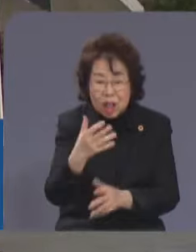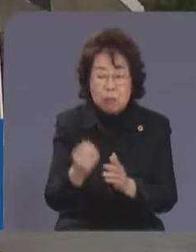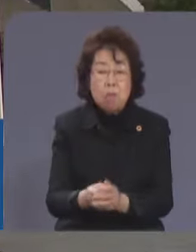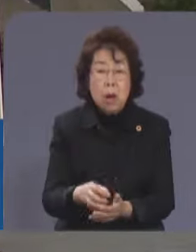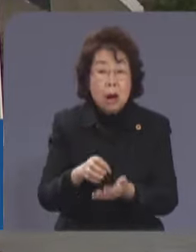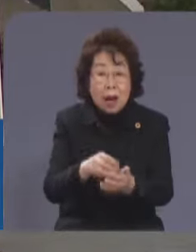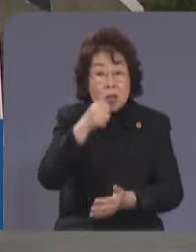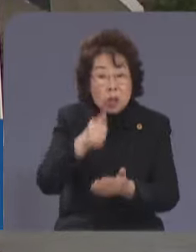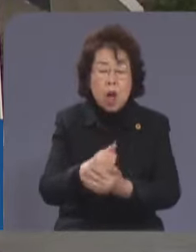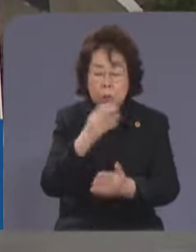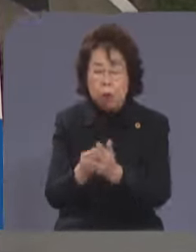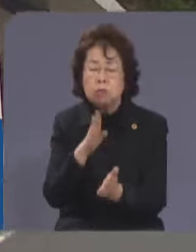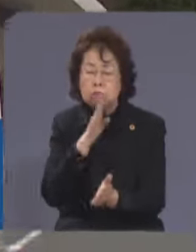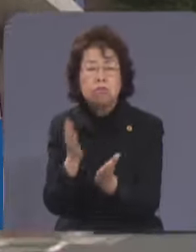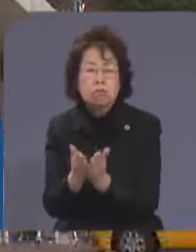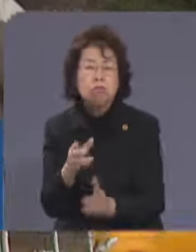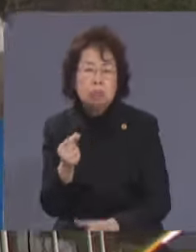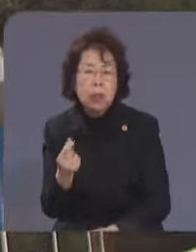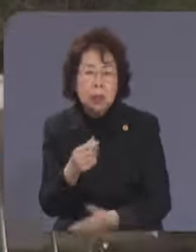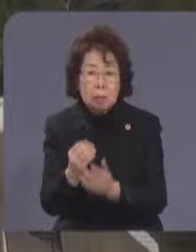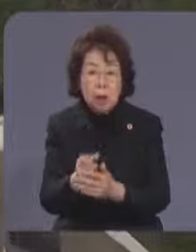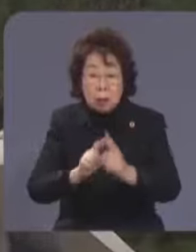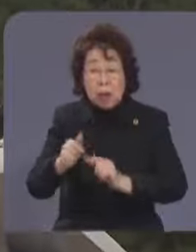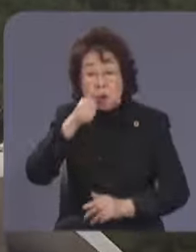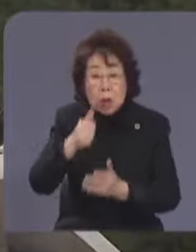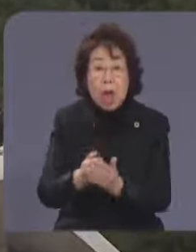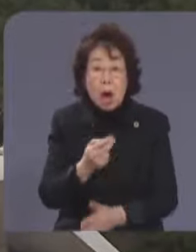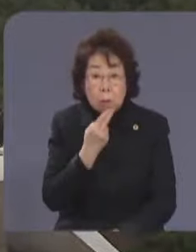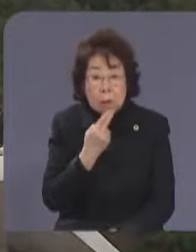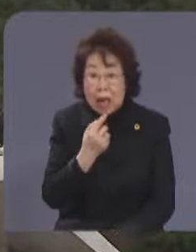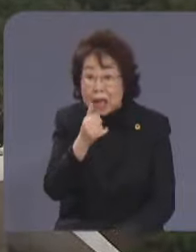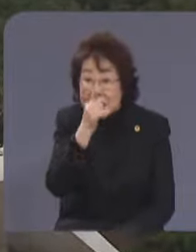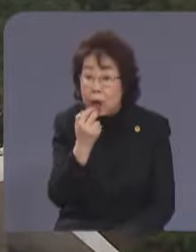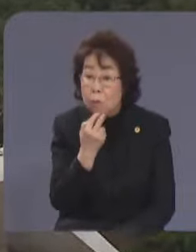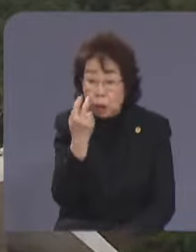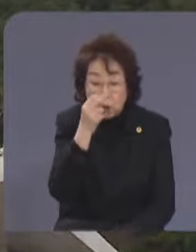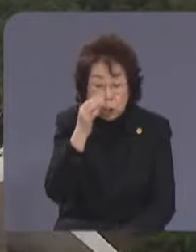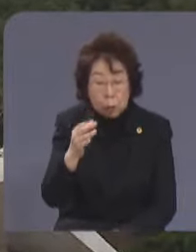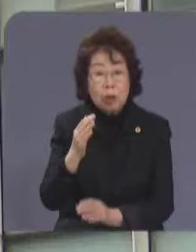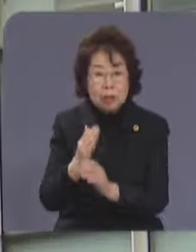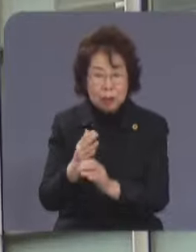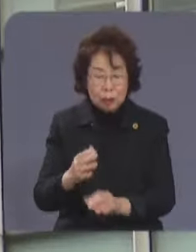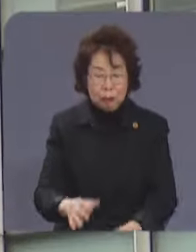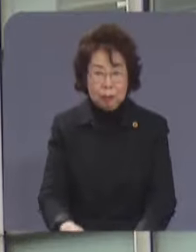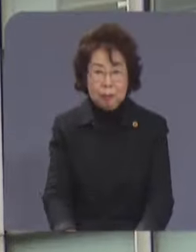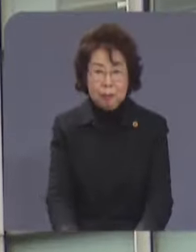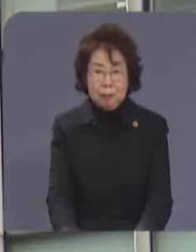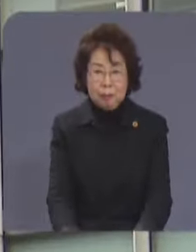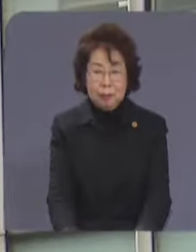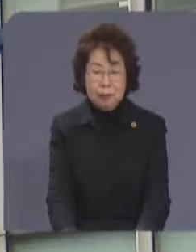제기된 혐의 사실을 모두 인정했으며 추가 혐의가 없는지 조사하고 있다고 밝혔습니다.